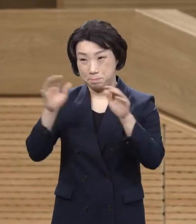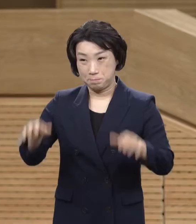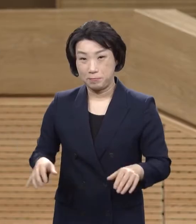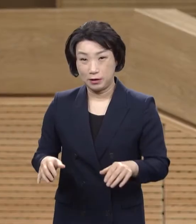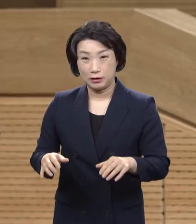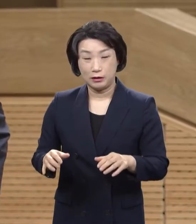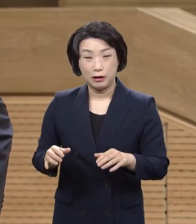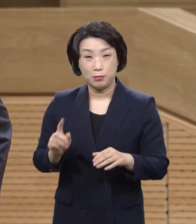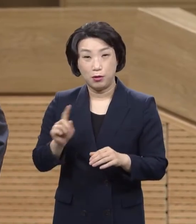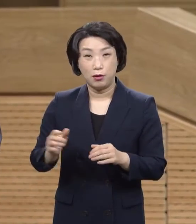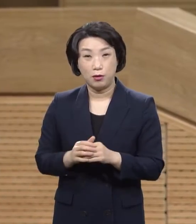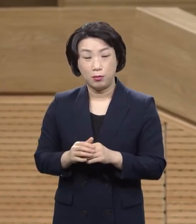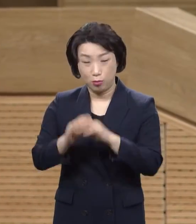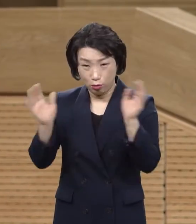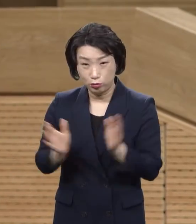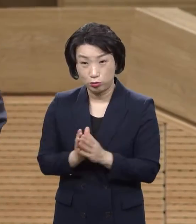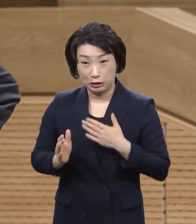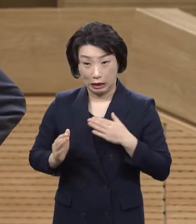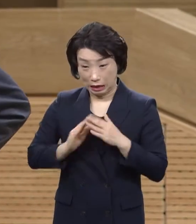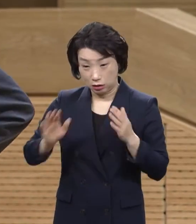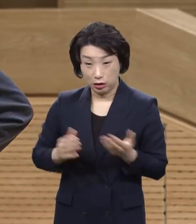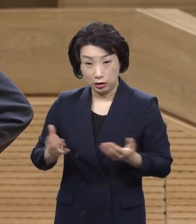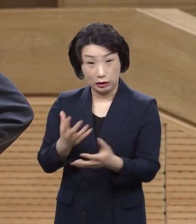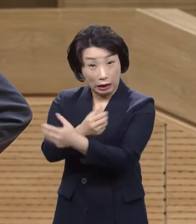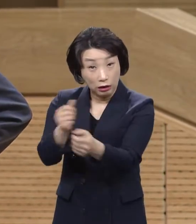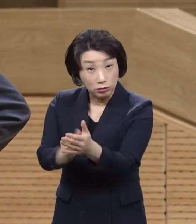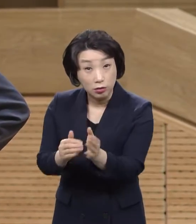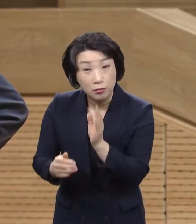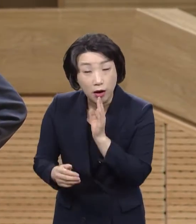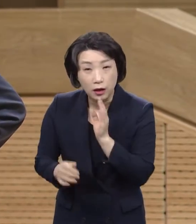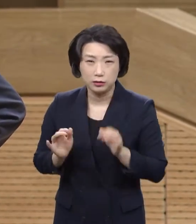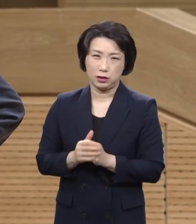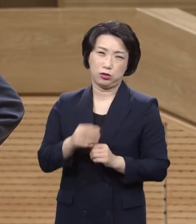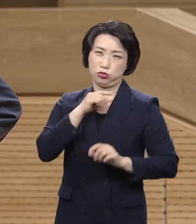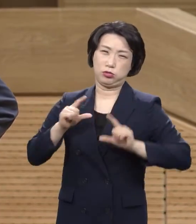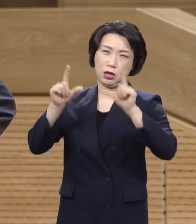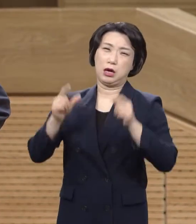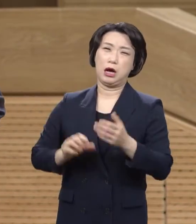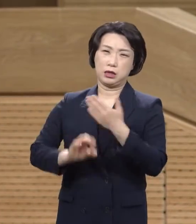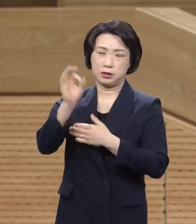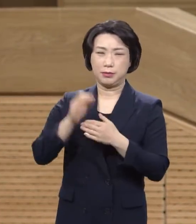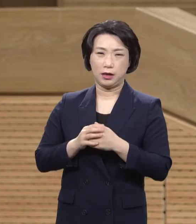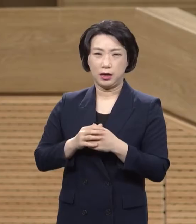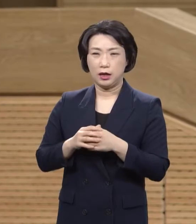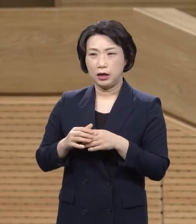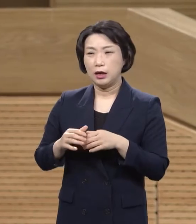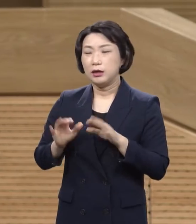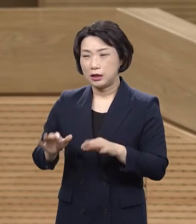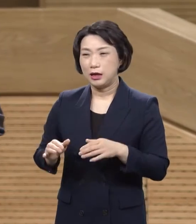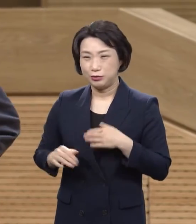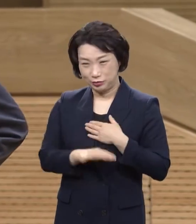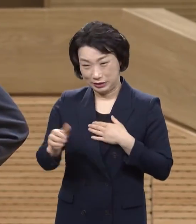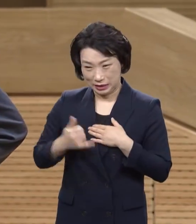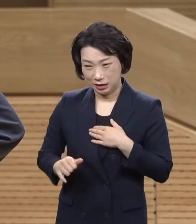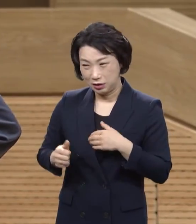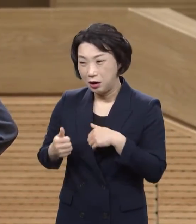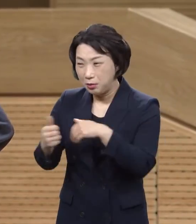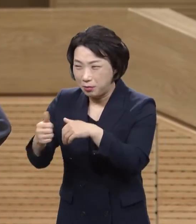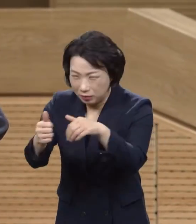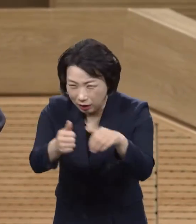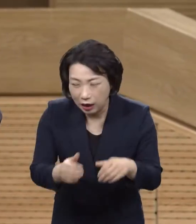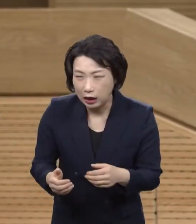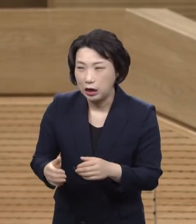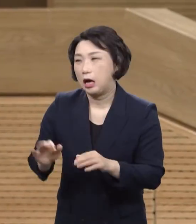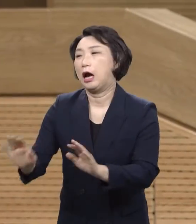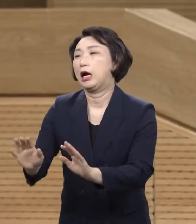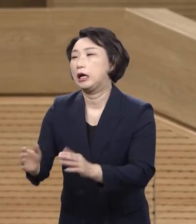동네가 다 뭐 우리 일을 한다고 했으니까, 근데 주일날 아침에 사람들을 보내서 우리 집이 일 안 한다고 일 안